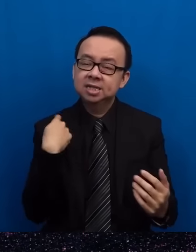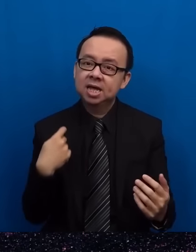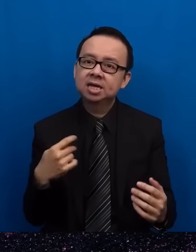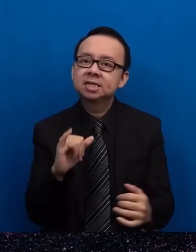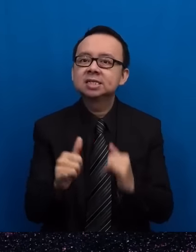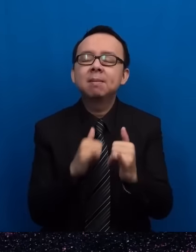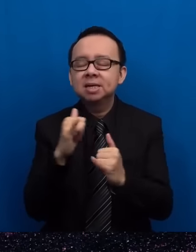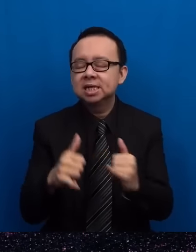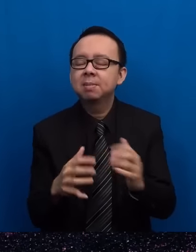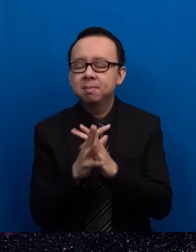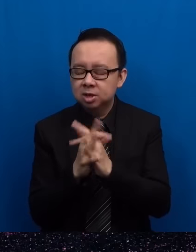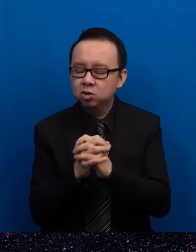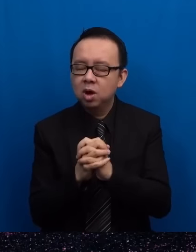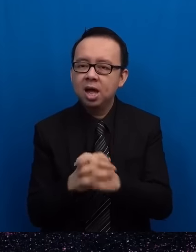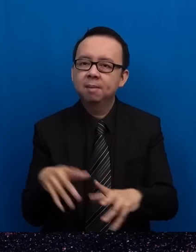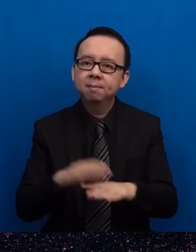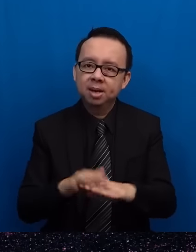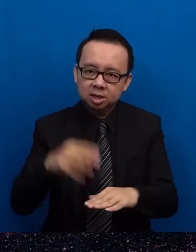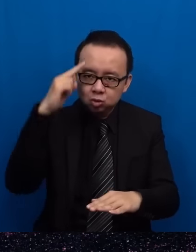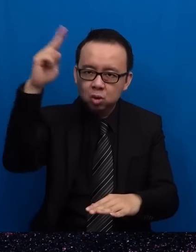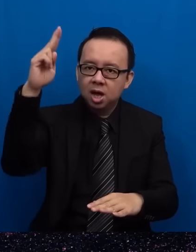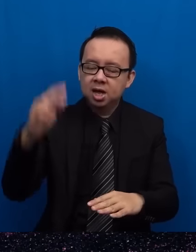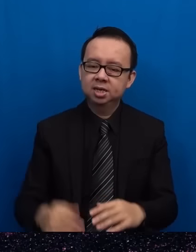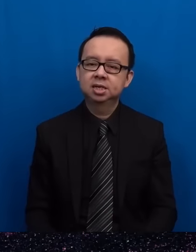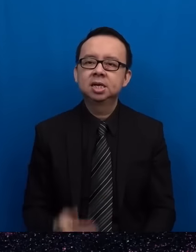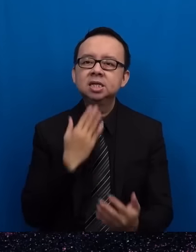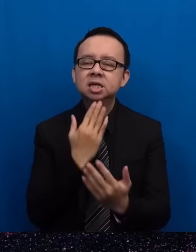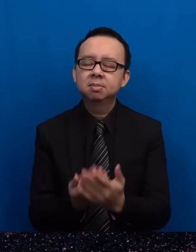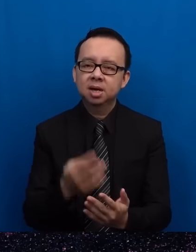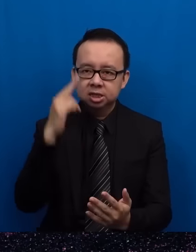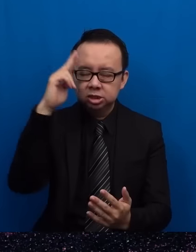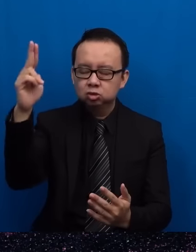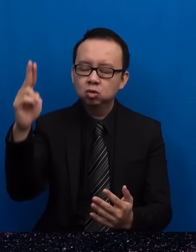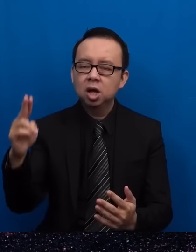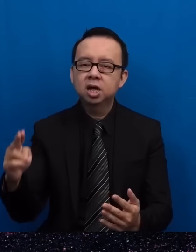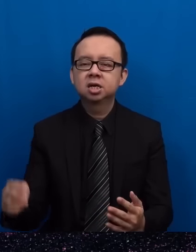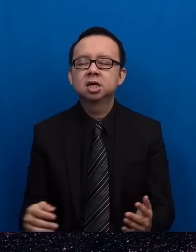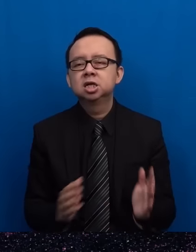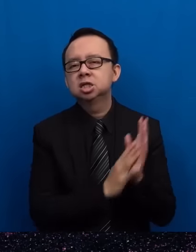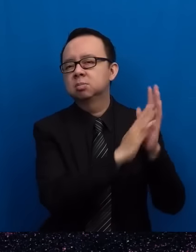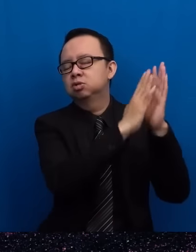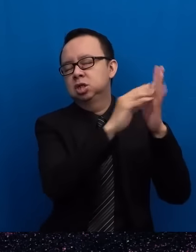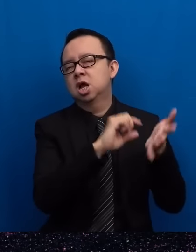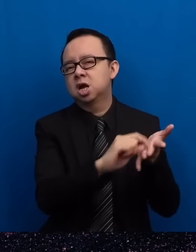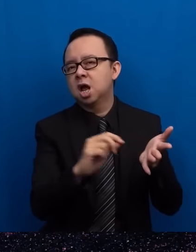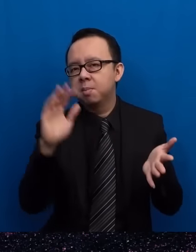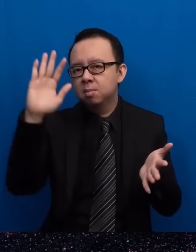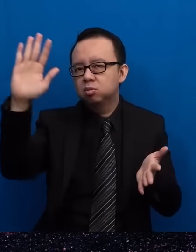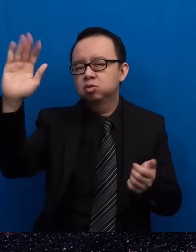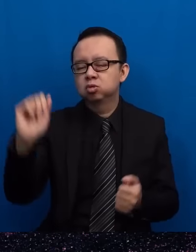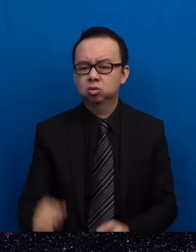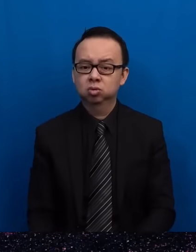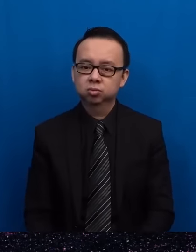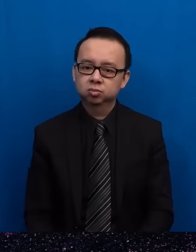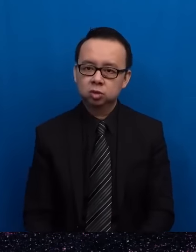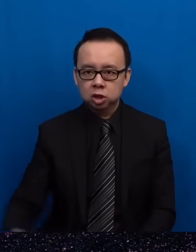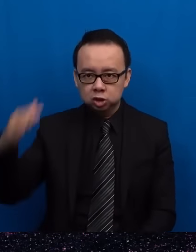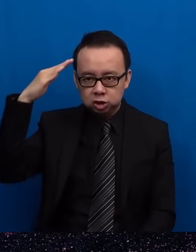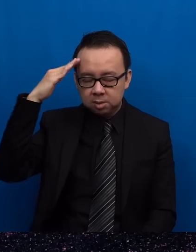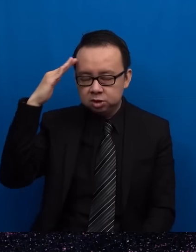berdoa di hadapan Tuhan. Terima kasih Tuhan, terpujilah namamu. Siap-siap ketika kita